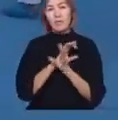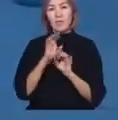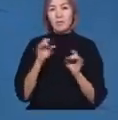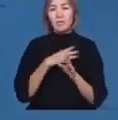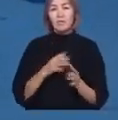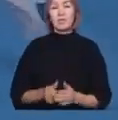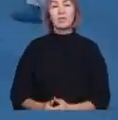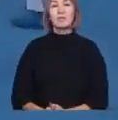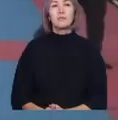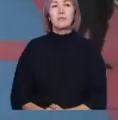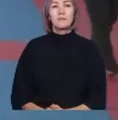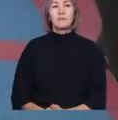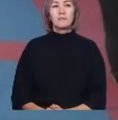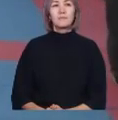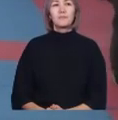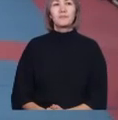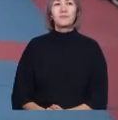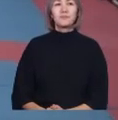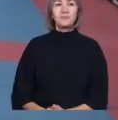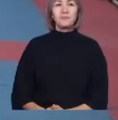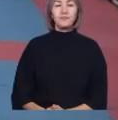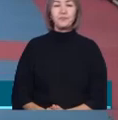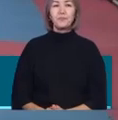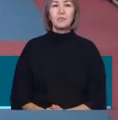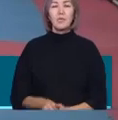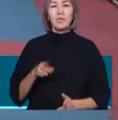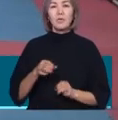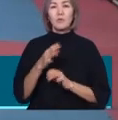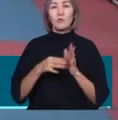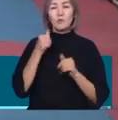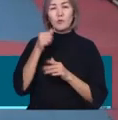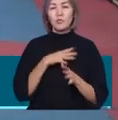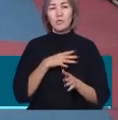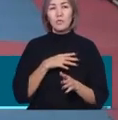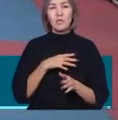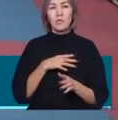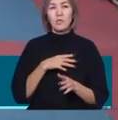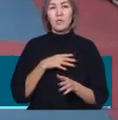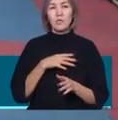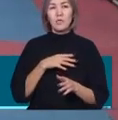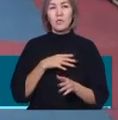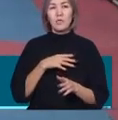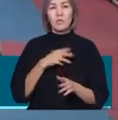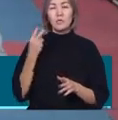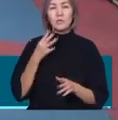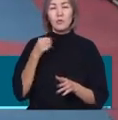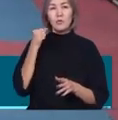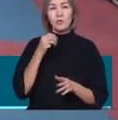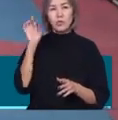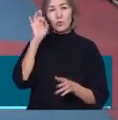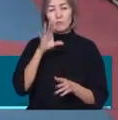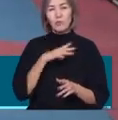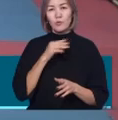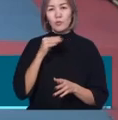еді, тоқтата алмадық. Болған әлем чемпионаты 2019-да, одан өткен жылы Ташкентте өткен әлем чемпионаты Жәнібек деген жігітіміз сол чемпион